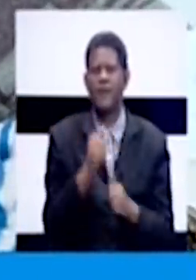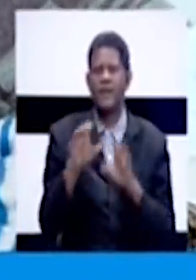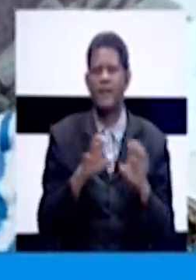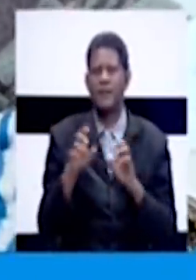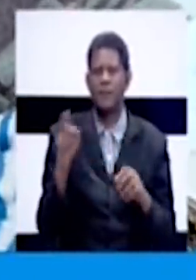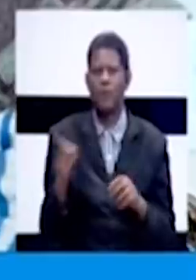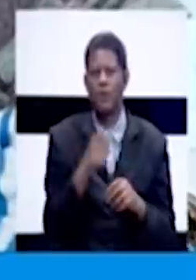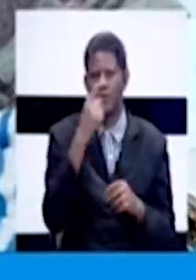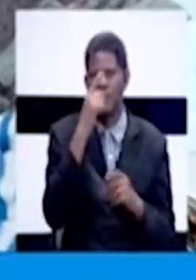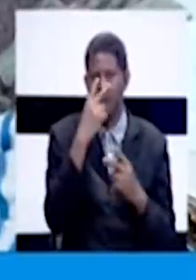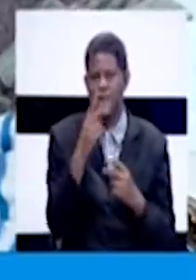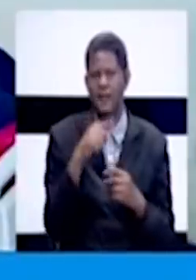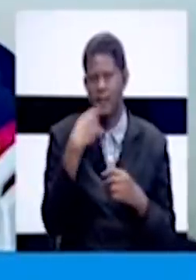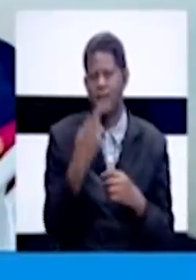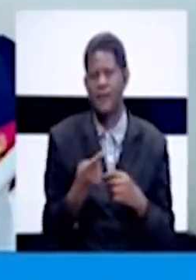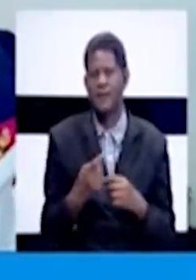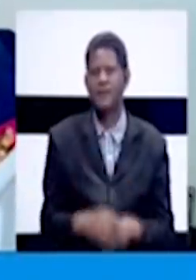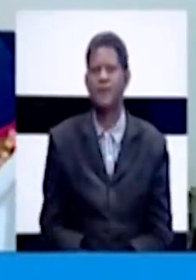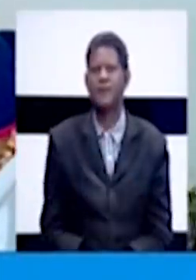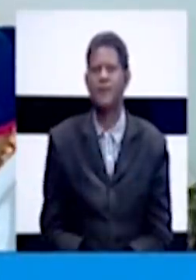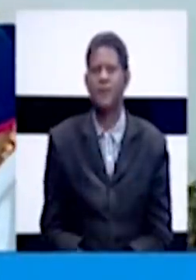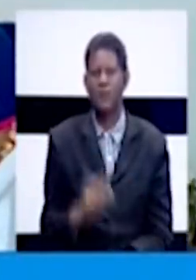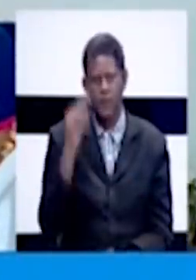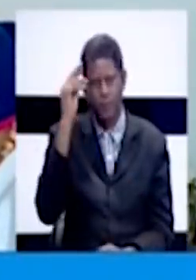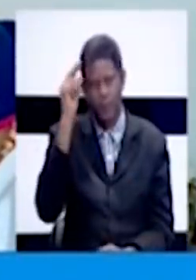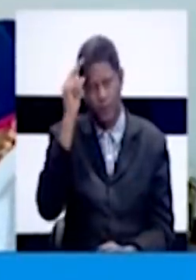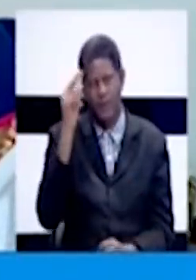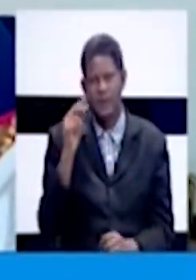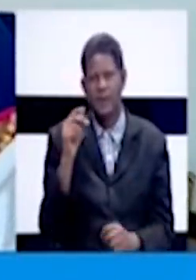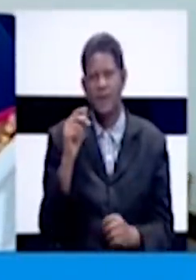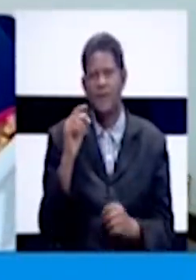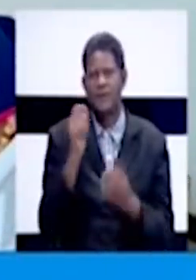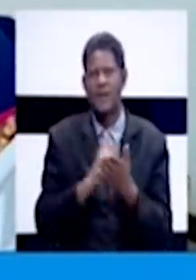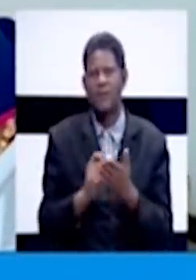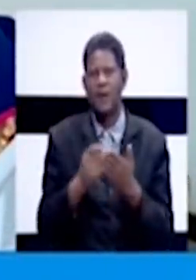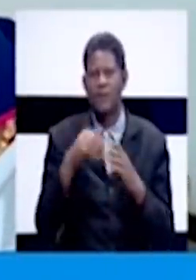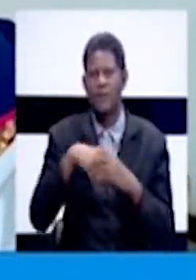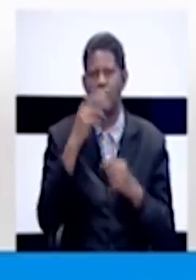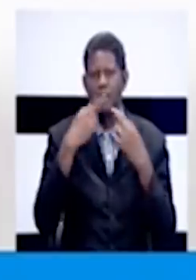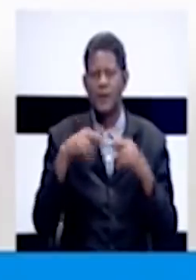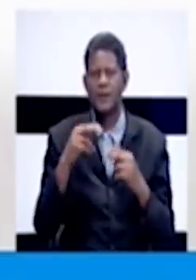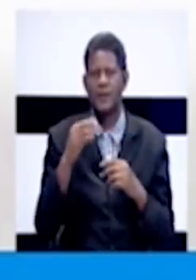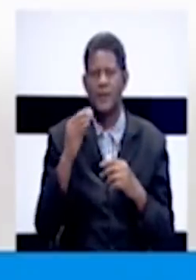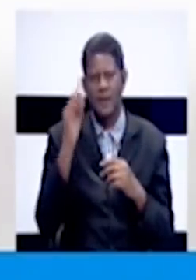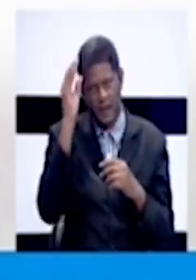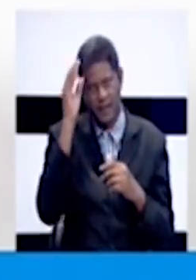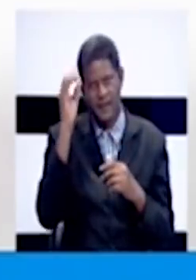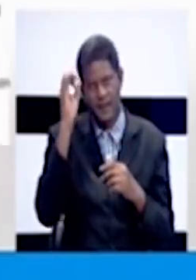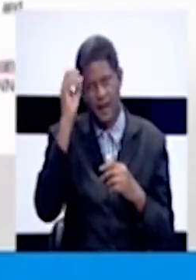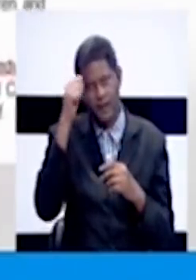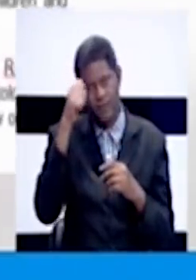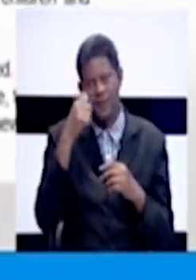ምዃኑ የመላኽት ድማ ይብል ዊል ብሮውን ከም ዝፀሓፎን ዘቴሌግራፍ ኣብ ዘውፅኦ ጸብጻብን ሃለቂ ዓለም ጸሪሑ ሲኤንኤን ከም